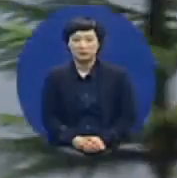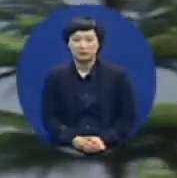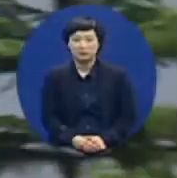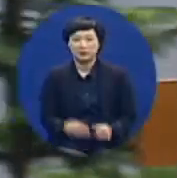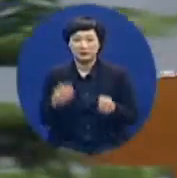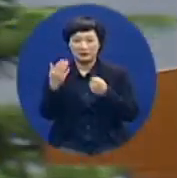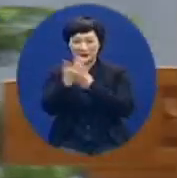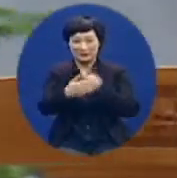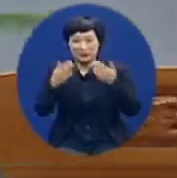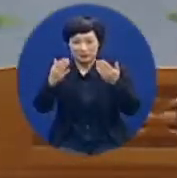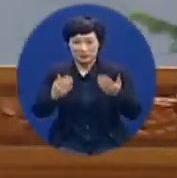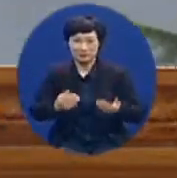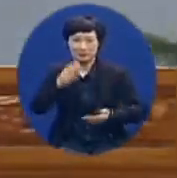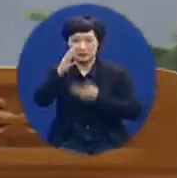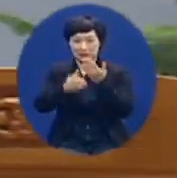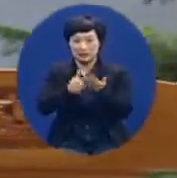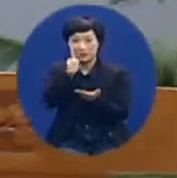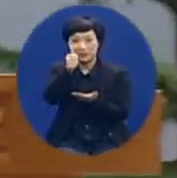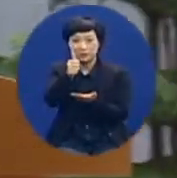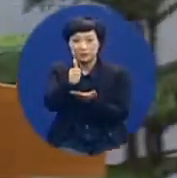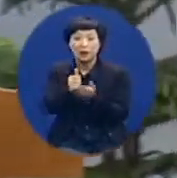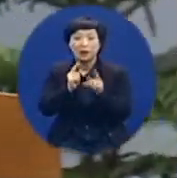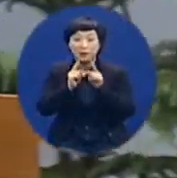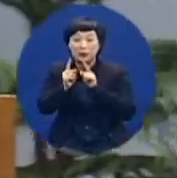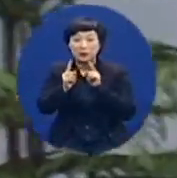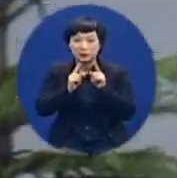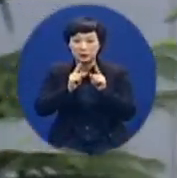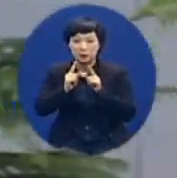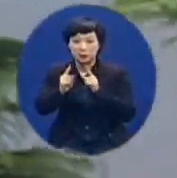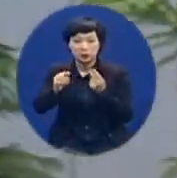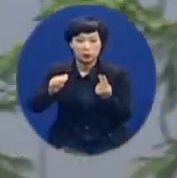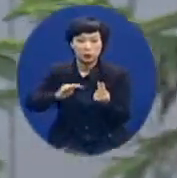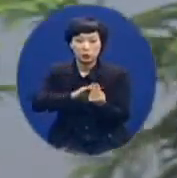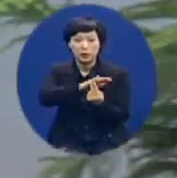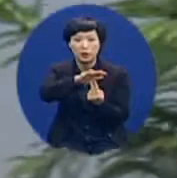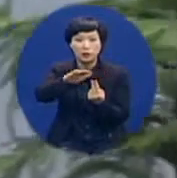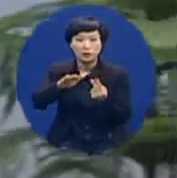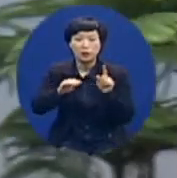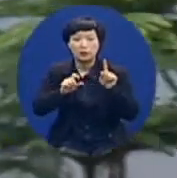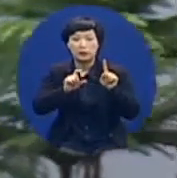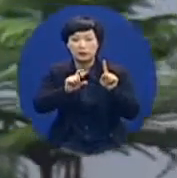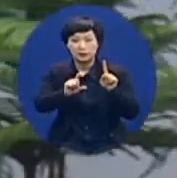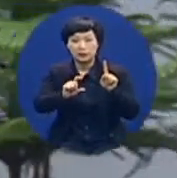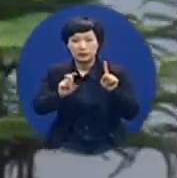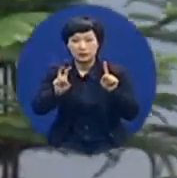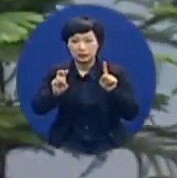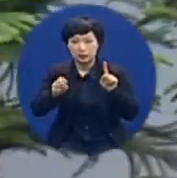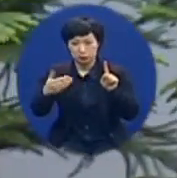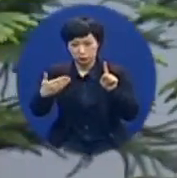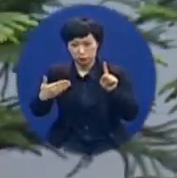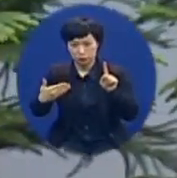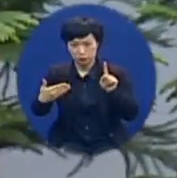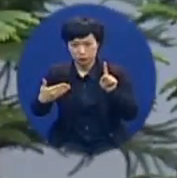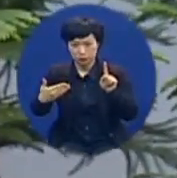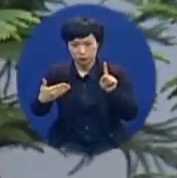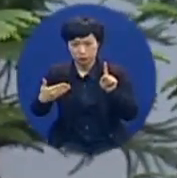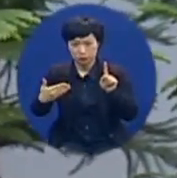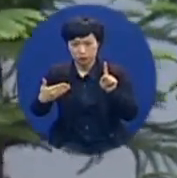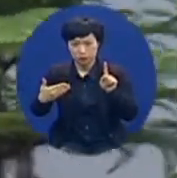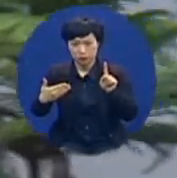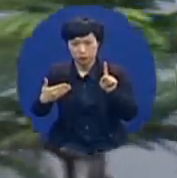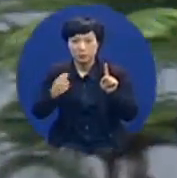은혜받으실 하나님 말씀은 요한복음 1장 29절 한